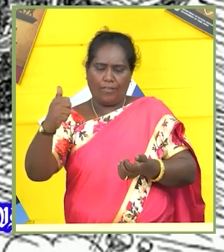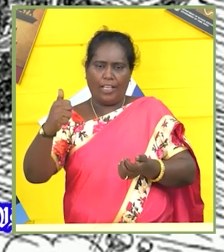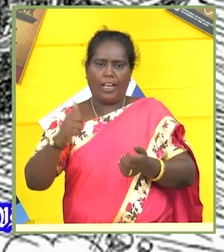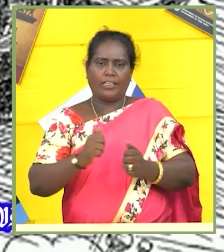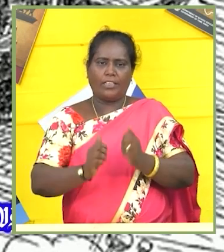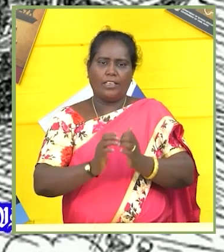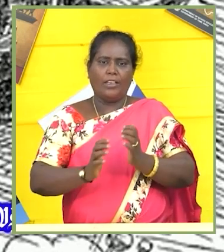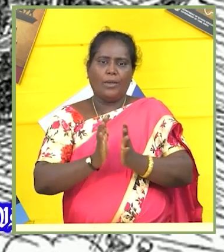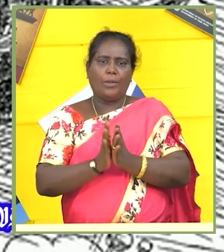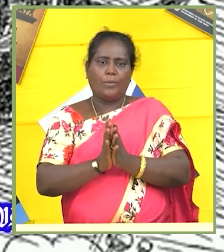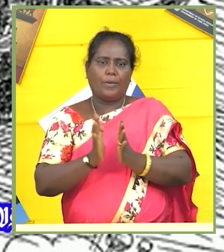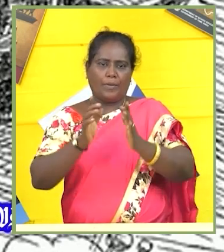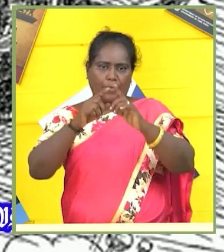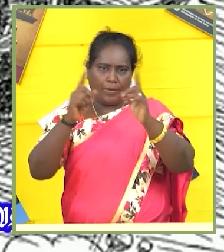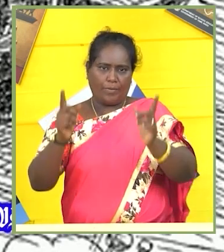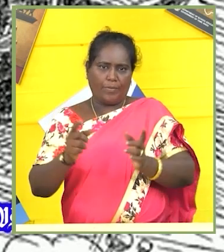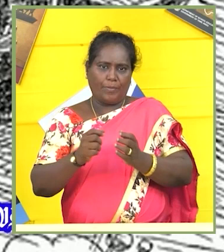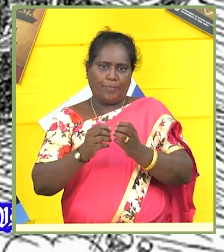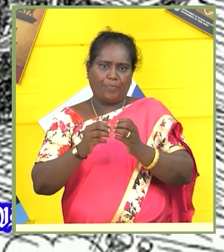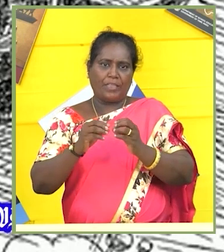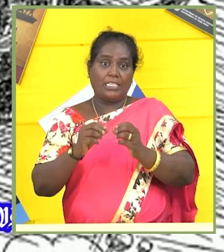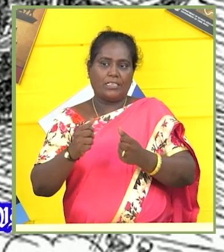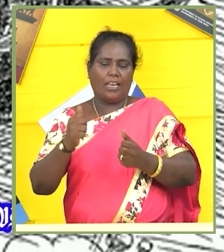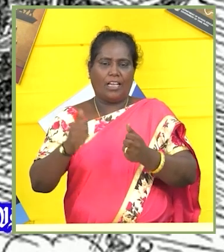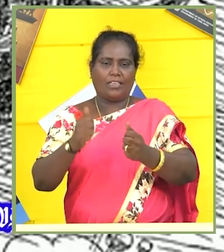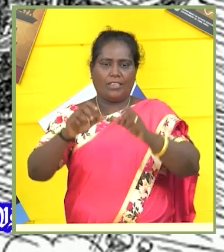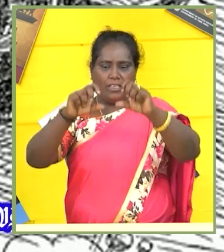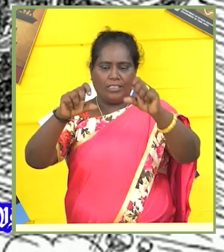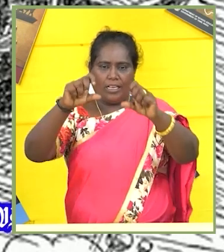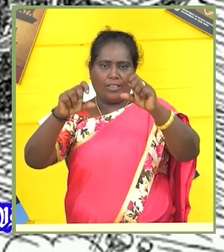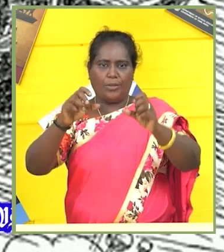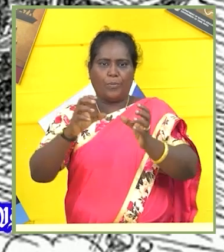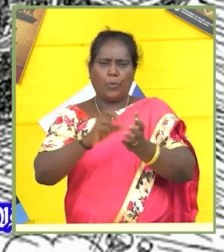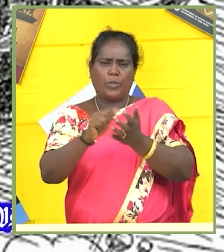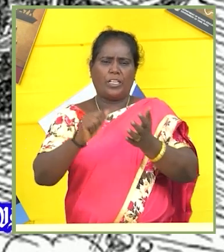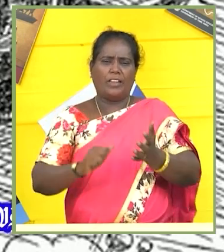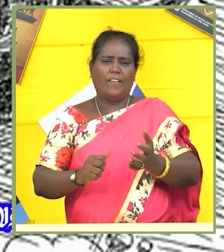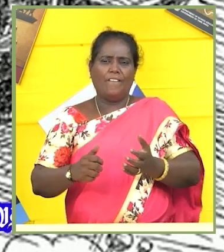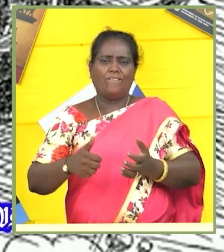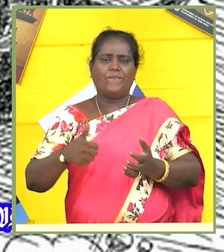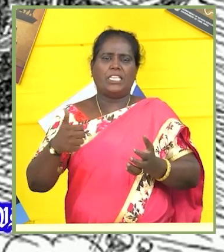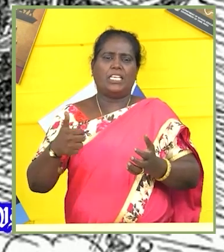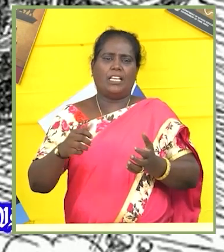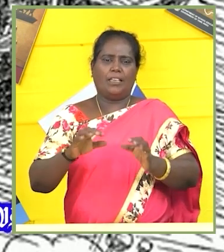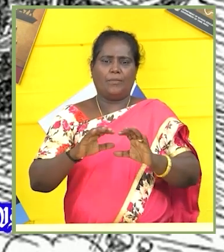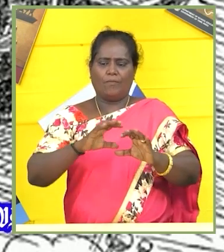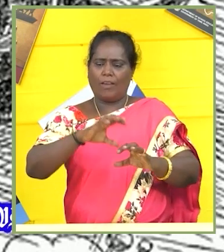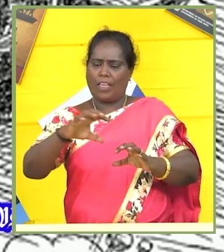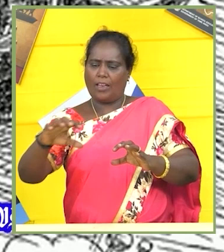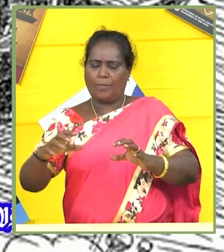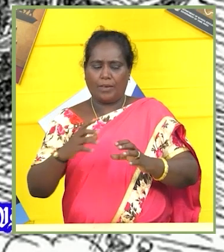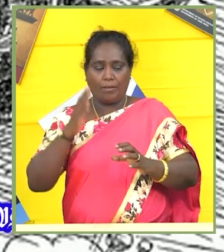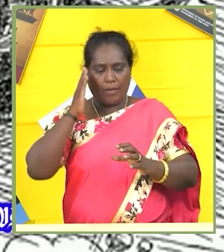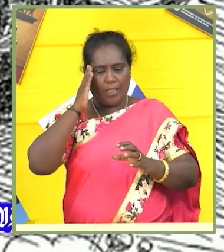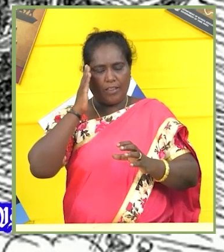தமிழரின் அற உணர்வை வெளிப்படுத்தும் வீர விளையாட்டே ஏறு தழுவுதல் என்பது பற்றியும் ஜல்லிக்கட்டு போட்டியின்